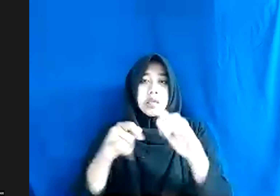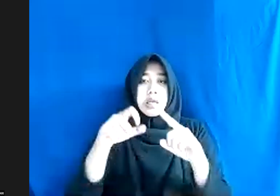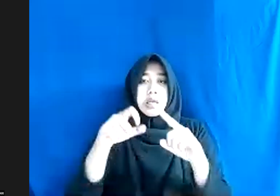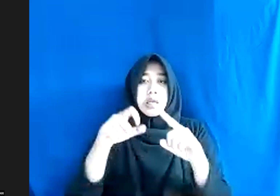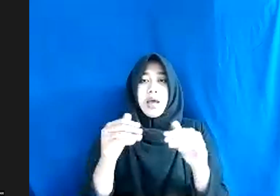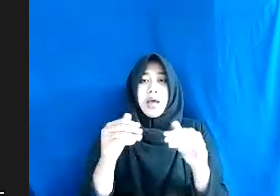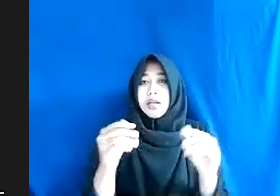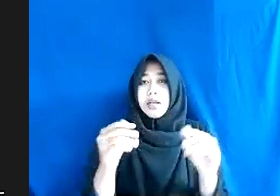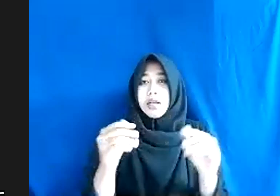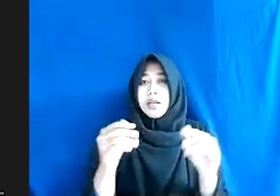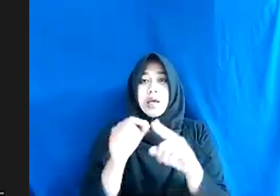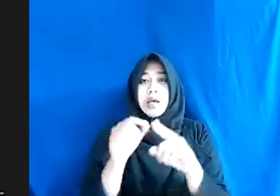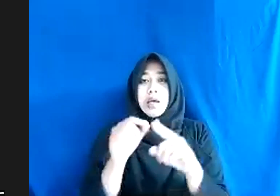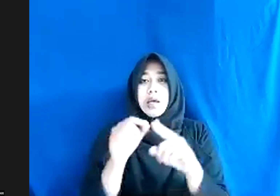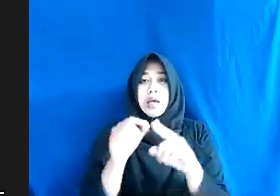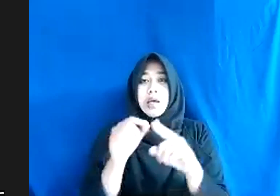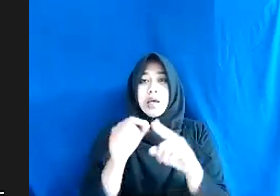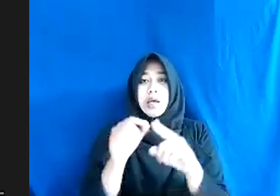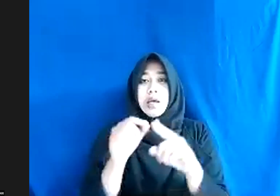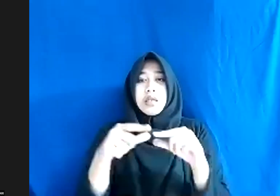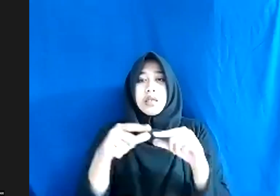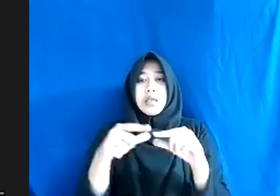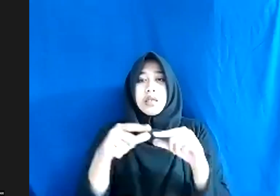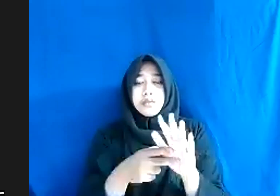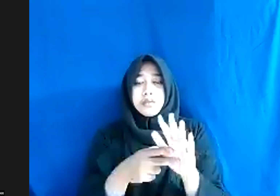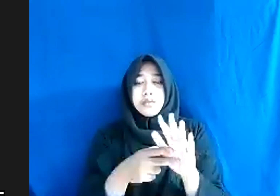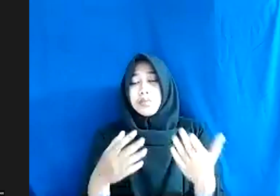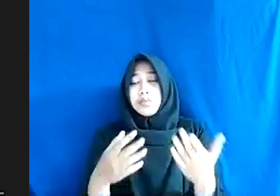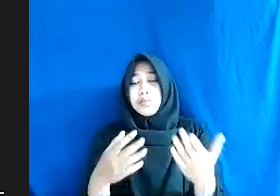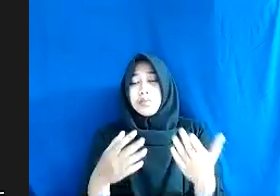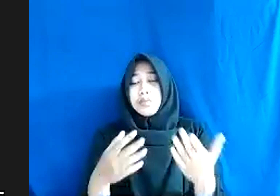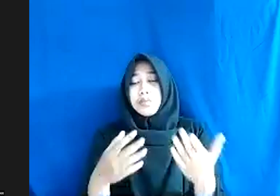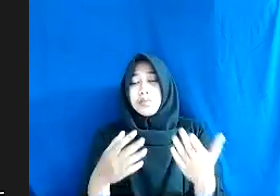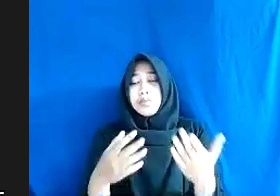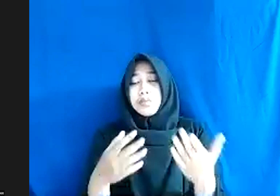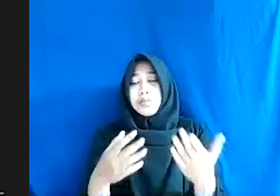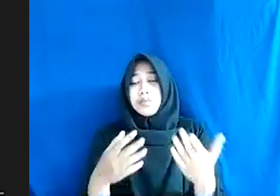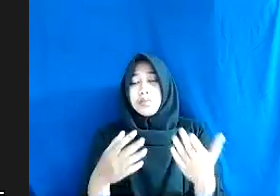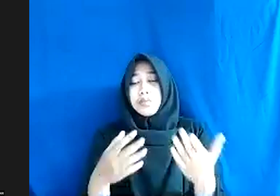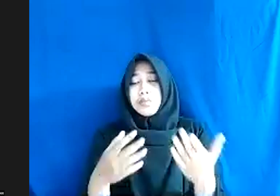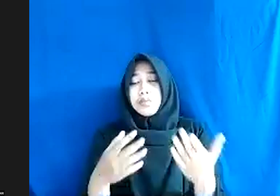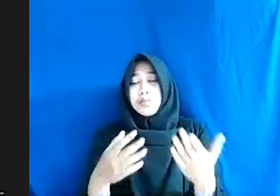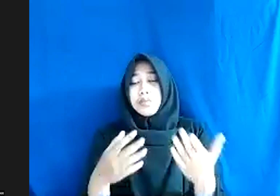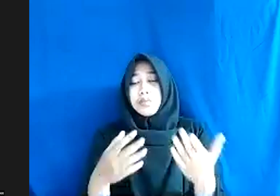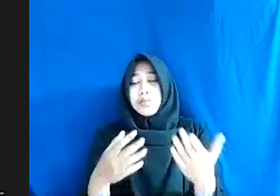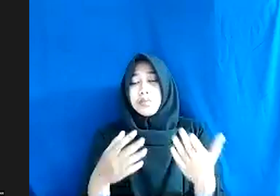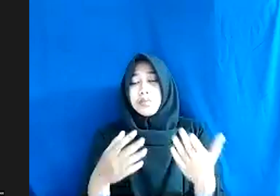Kemudian Bu, ini disusul dengan pertanyaan. Iya, itu buku sekian tahun yang lalu karena saya selalu bergelut